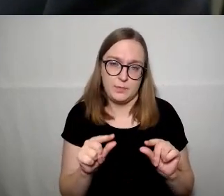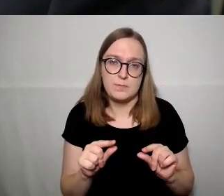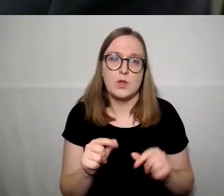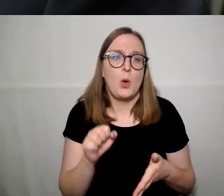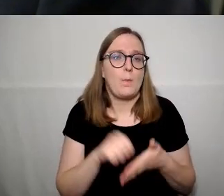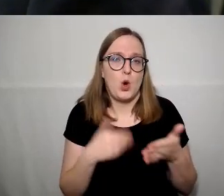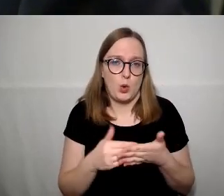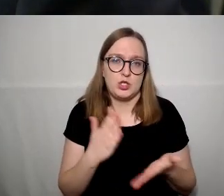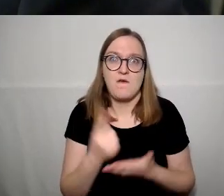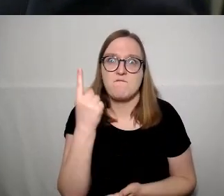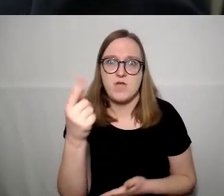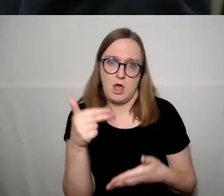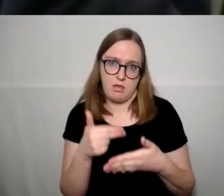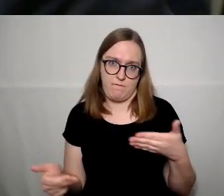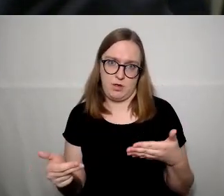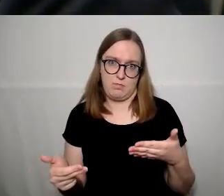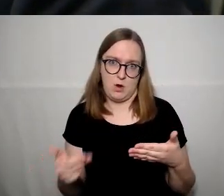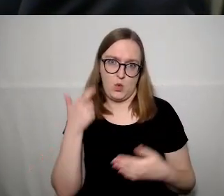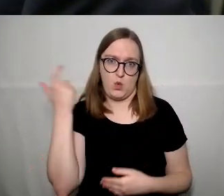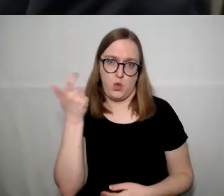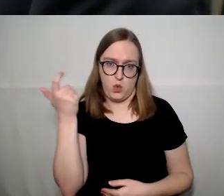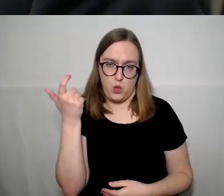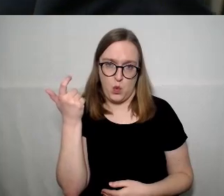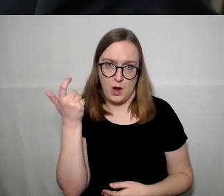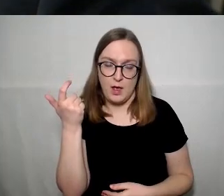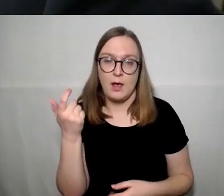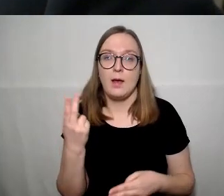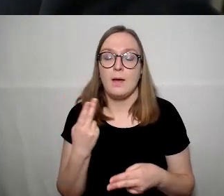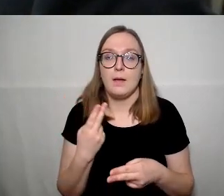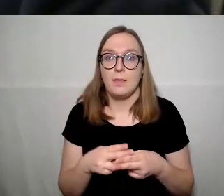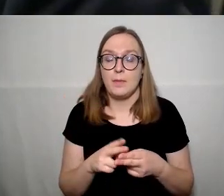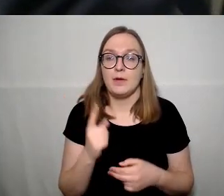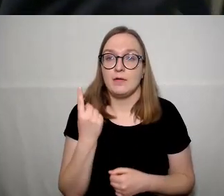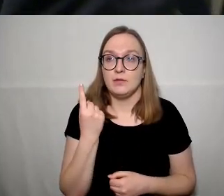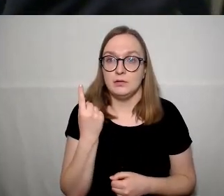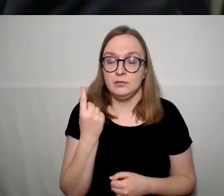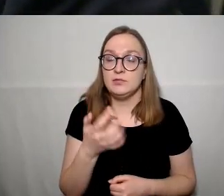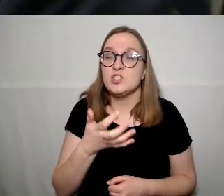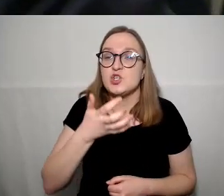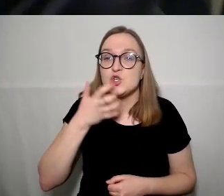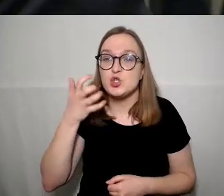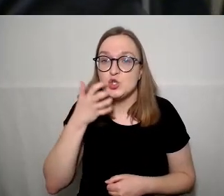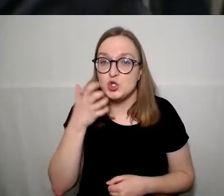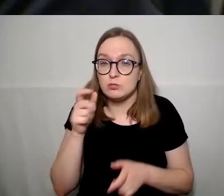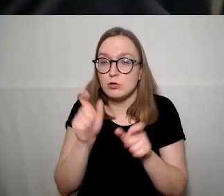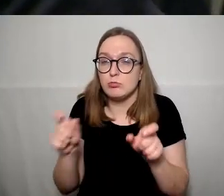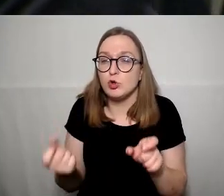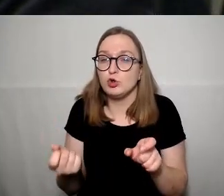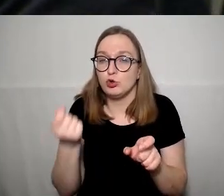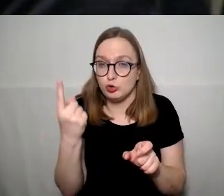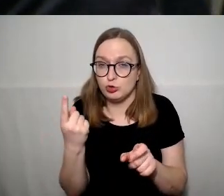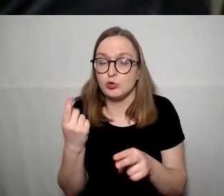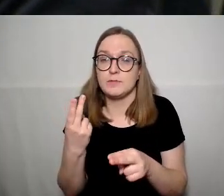tačiau monopolija yra ne šilumos tiekėjo komunalinio ūkio, nes šilumos tiekėjui priklauso tinklai ir